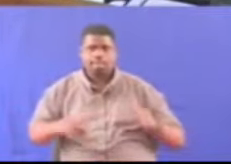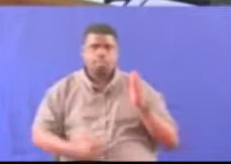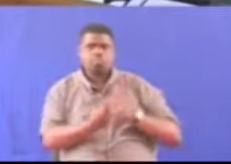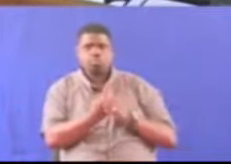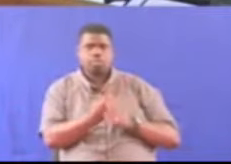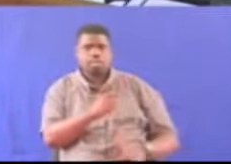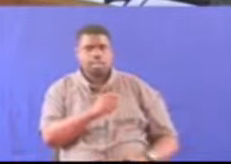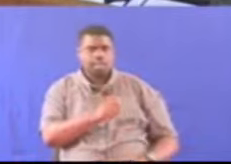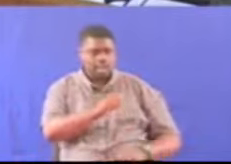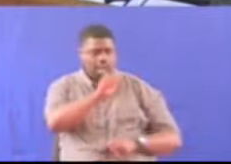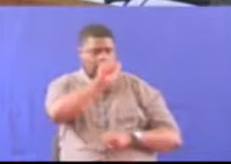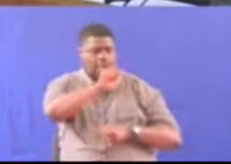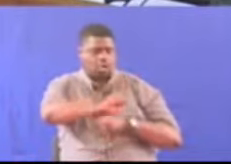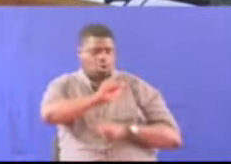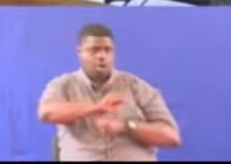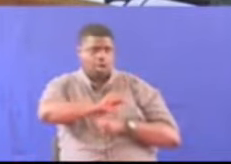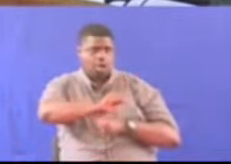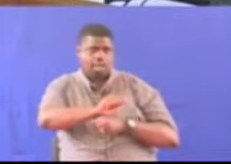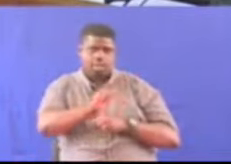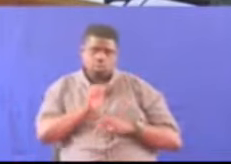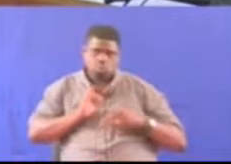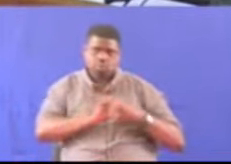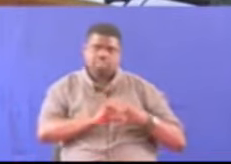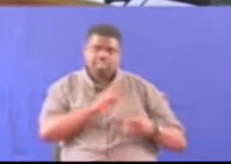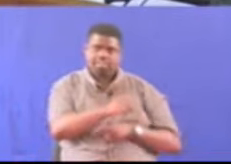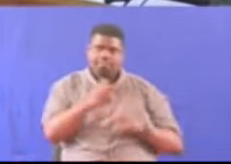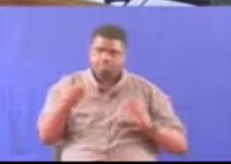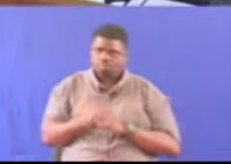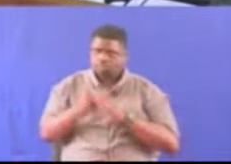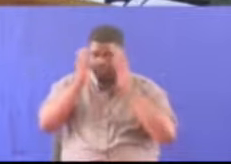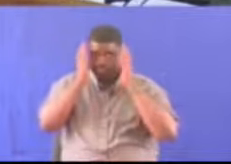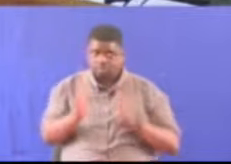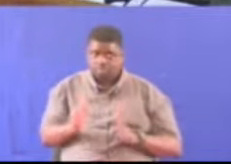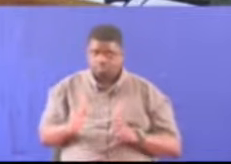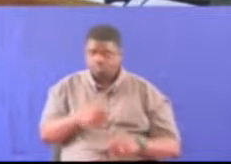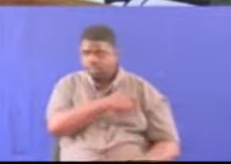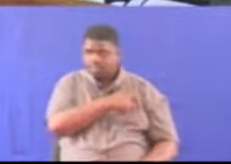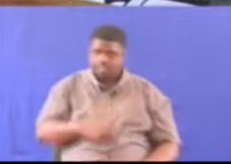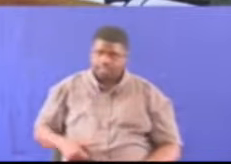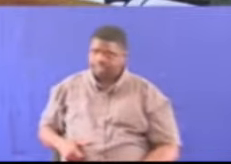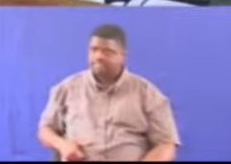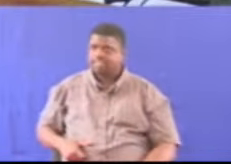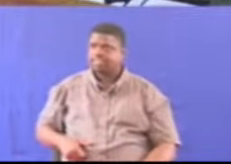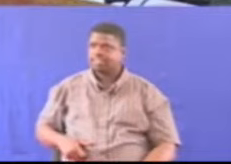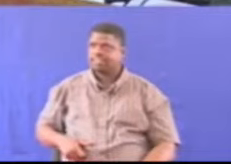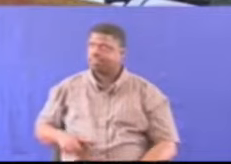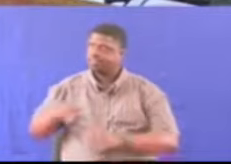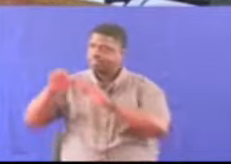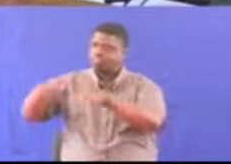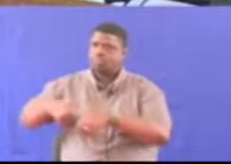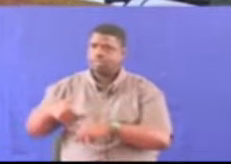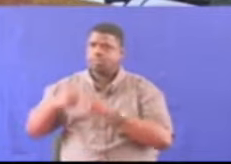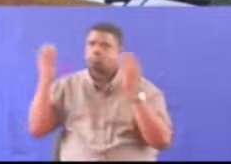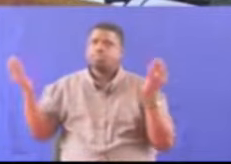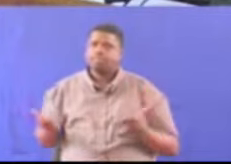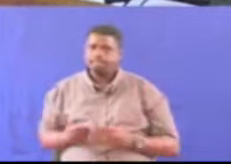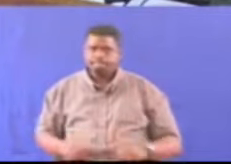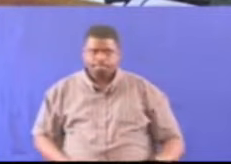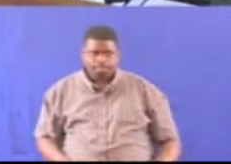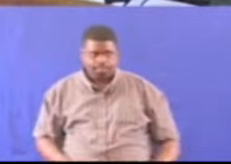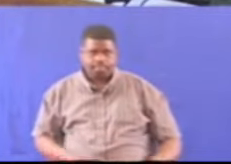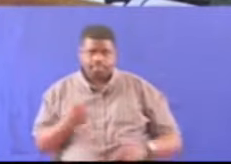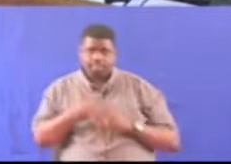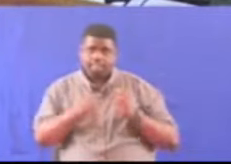na kuungana nanyi pamoja na Mheshimiwa Rais wa Umoja wa Mabunge Duniani katika hafla